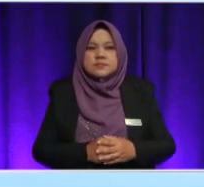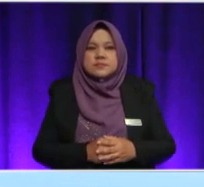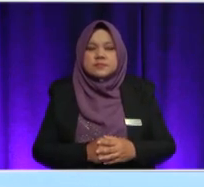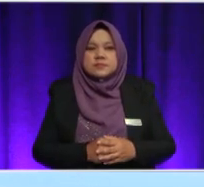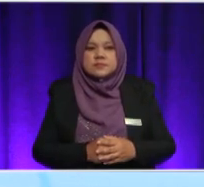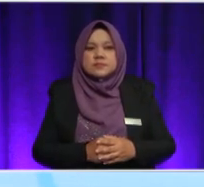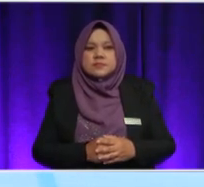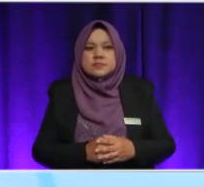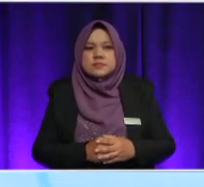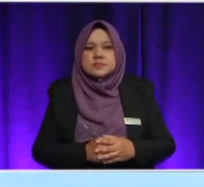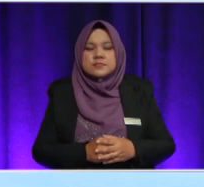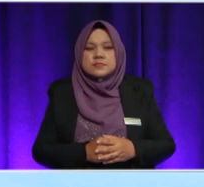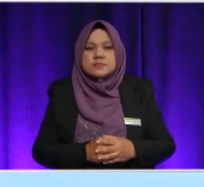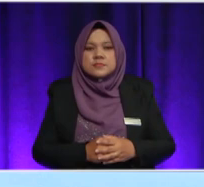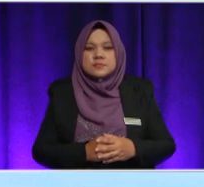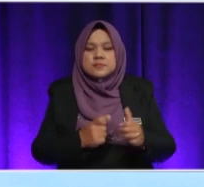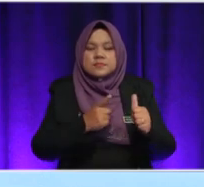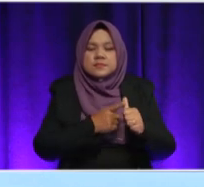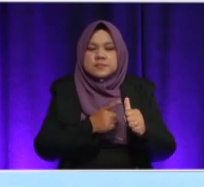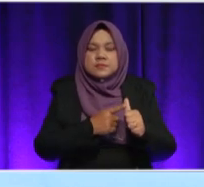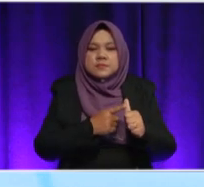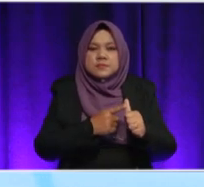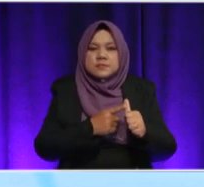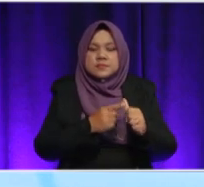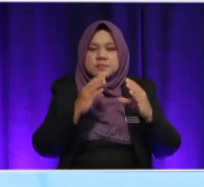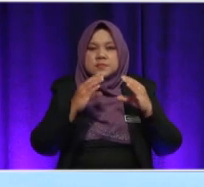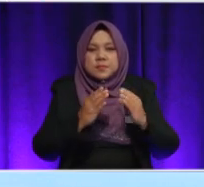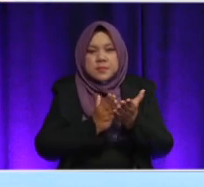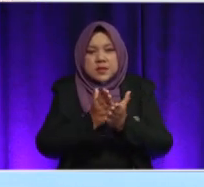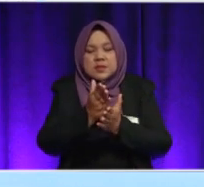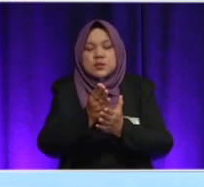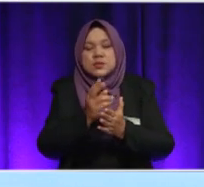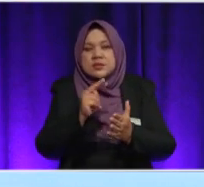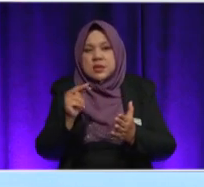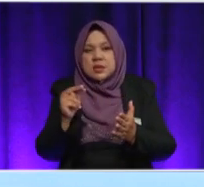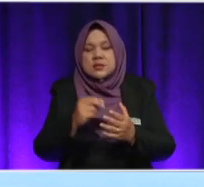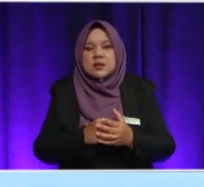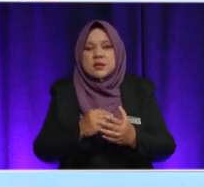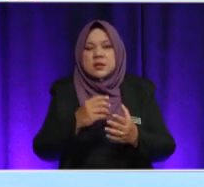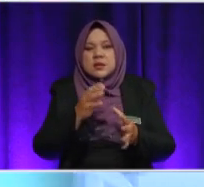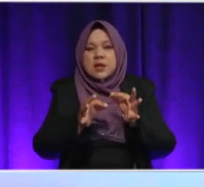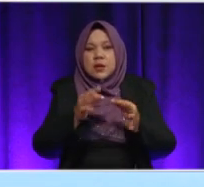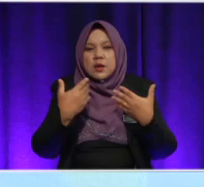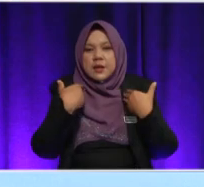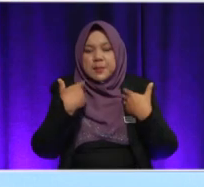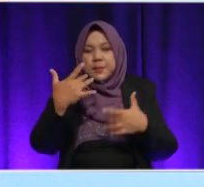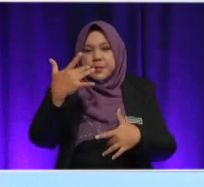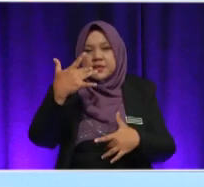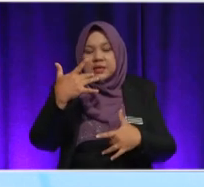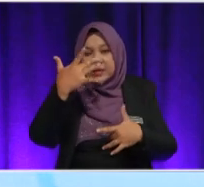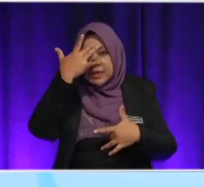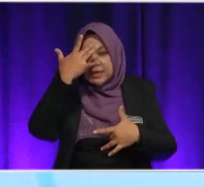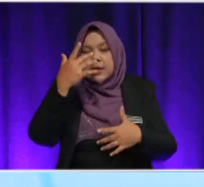cara yang pertama hendaklah diambil secara Apabila ada penyakit kroni betul bagus